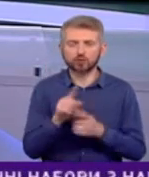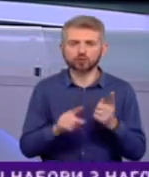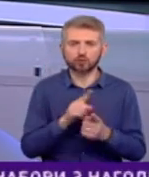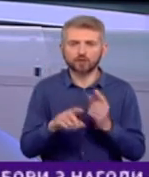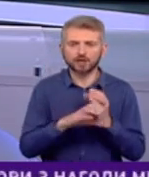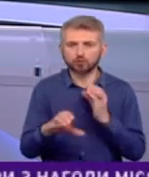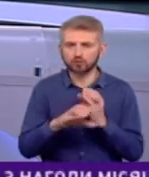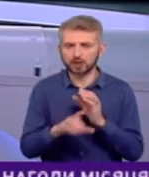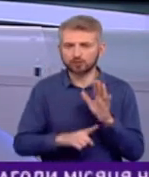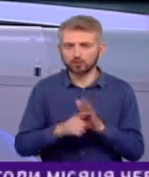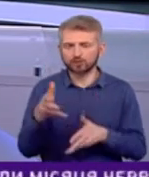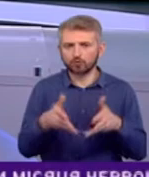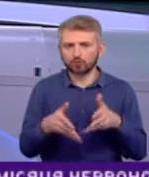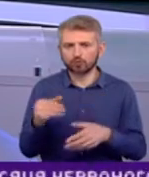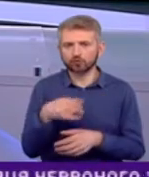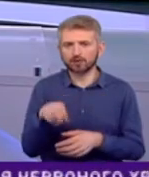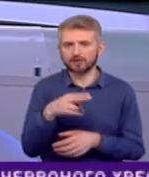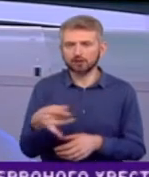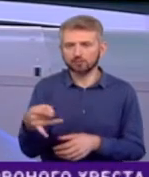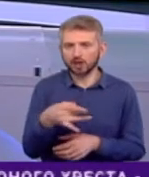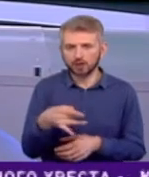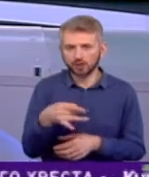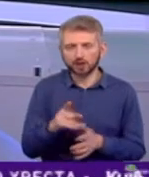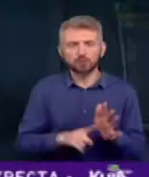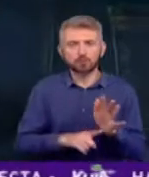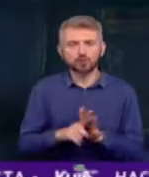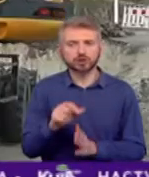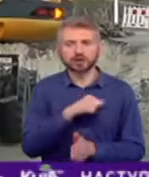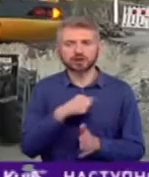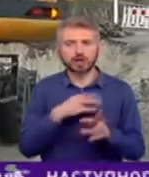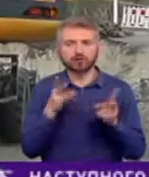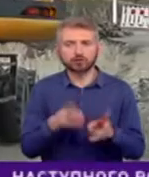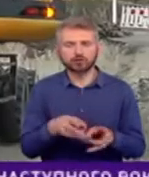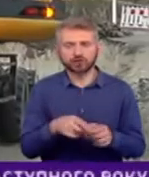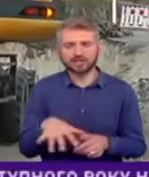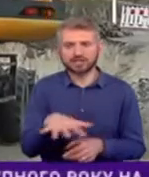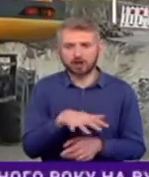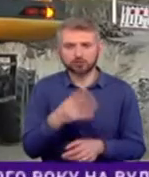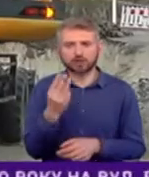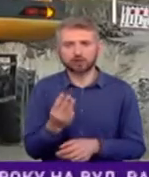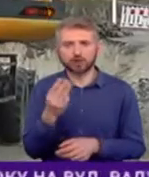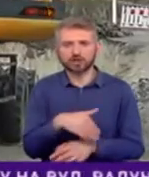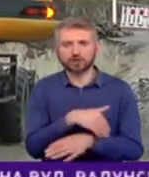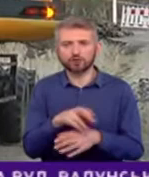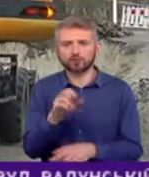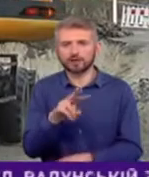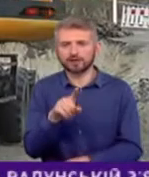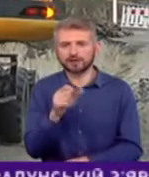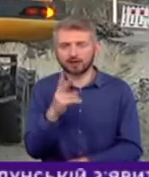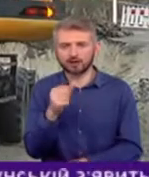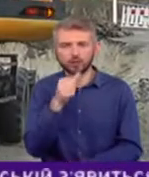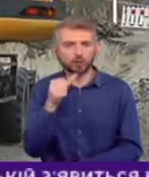комунікації розпочали в Оболонському і Деснянському районах. Почали з найаварійніших ділянок. На Троєщині на вулиці Бальзака торік